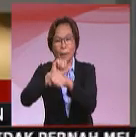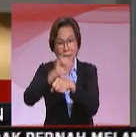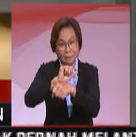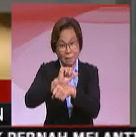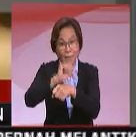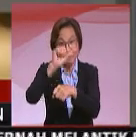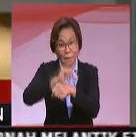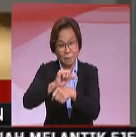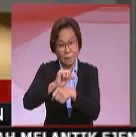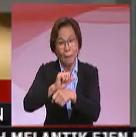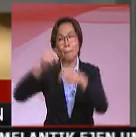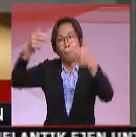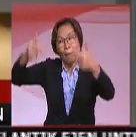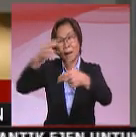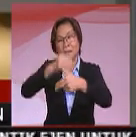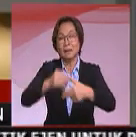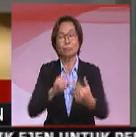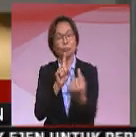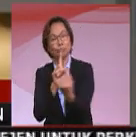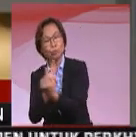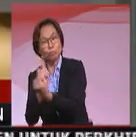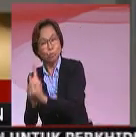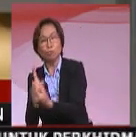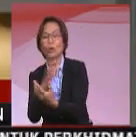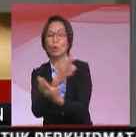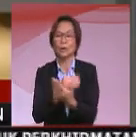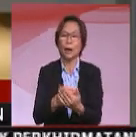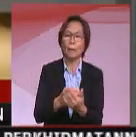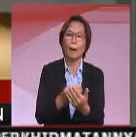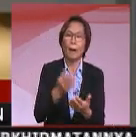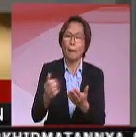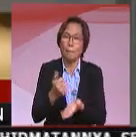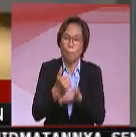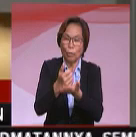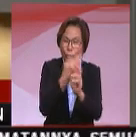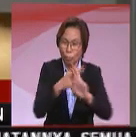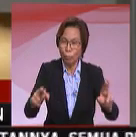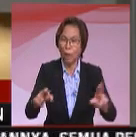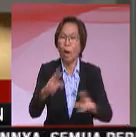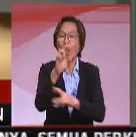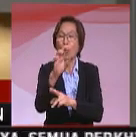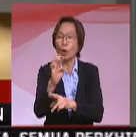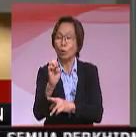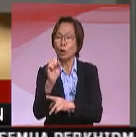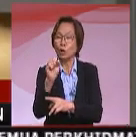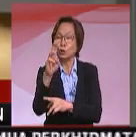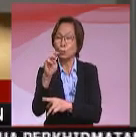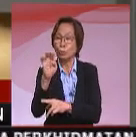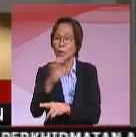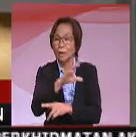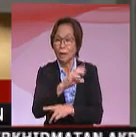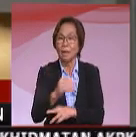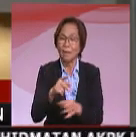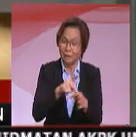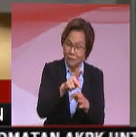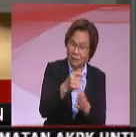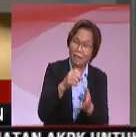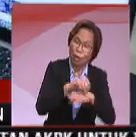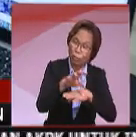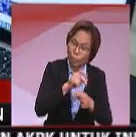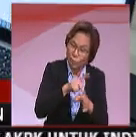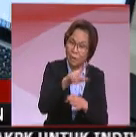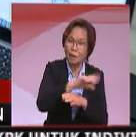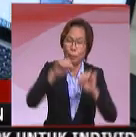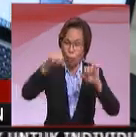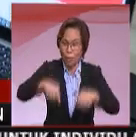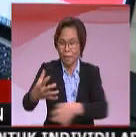maya dan fizikal, serta bantuan penyediaan resume, kaunseling kerjaya dan program peningkatan keboleh pekerjaan.